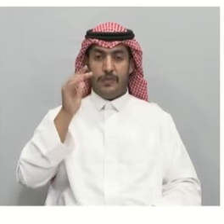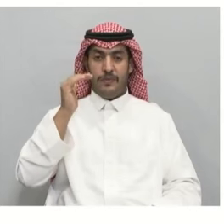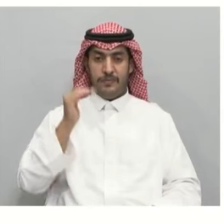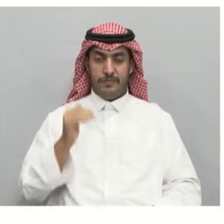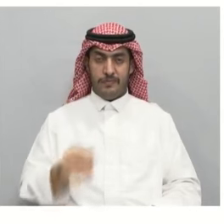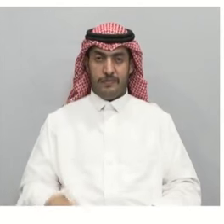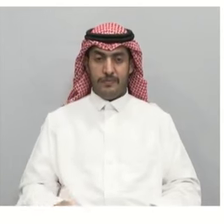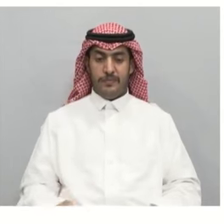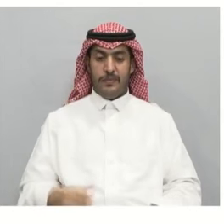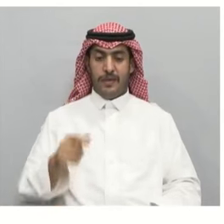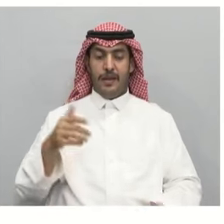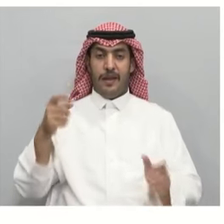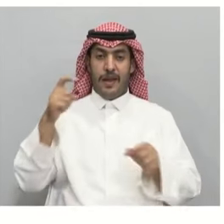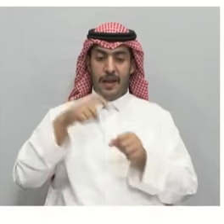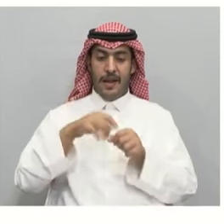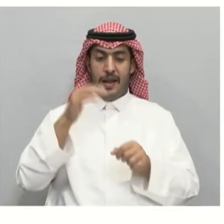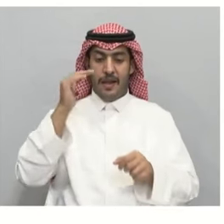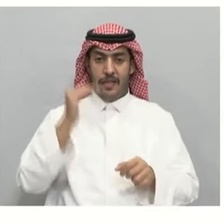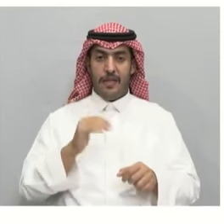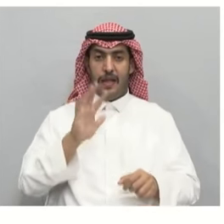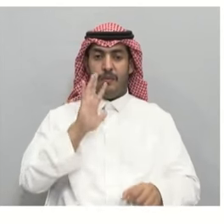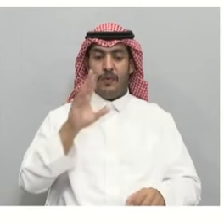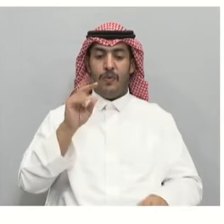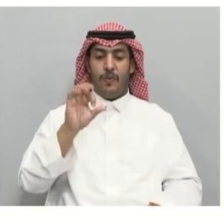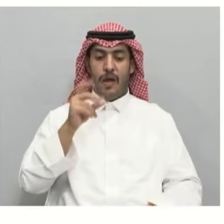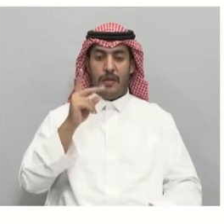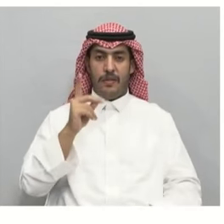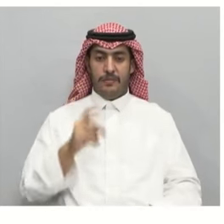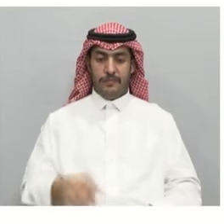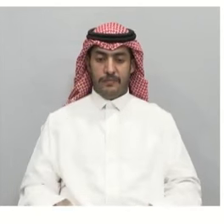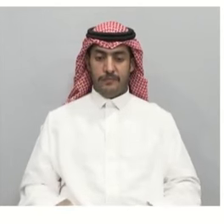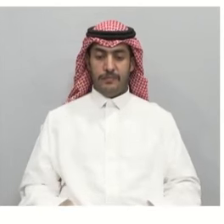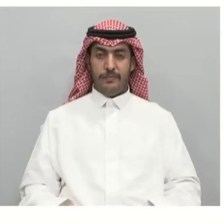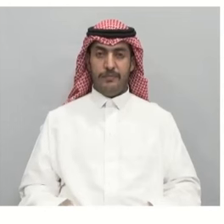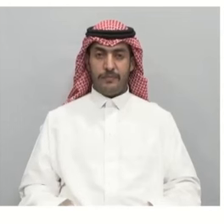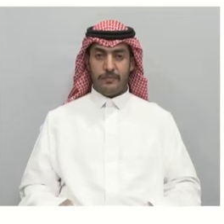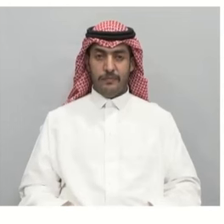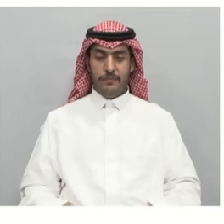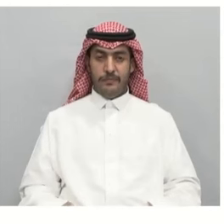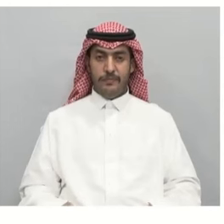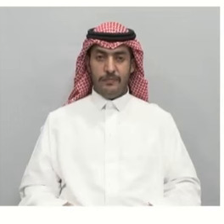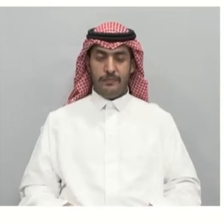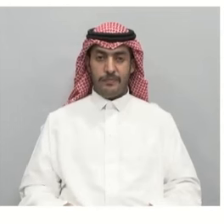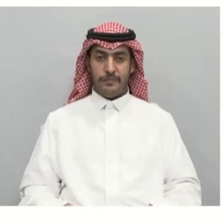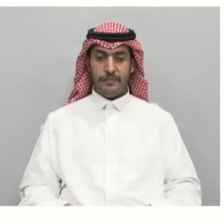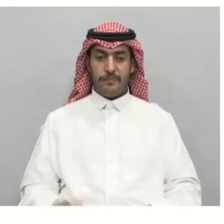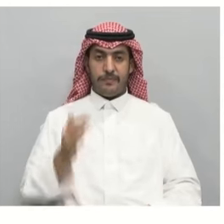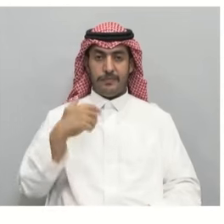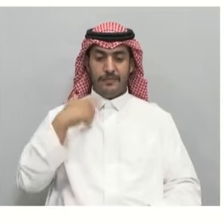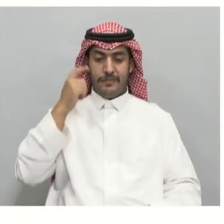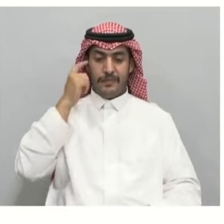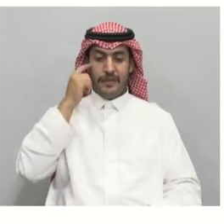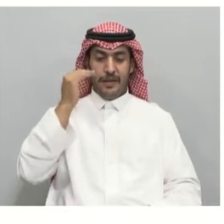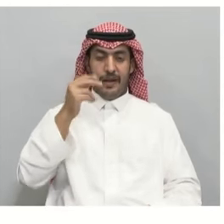واات الى 500 وات الان الان احنا نعرف انه